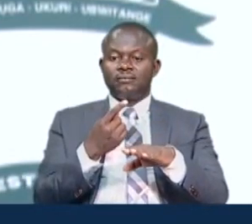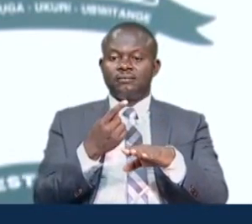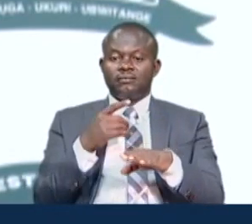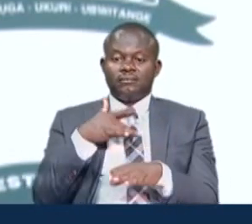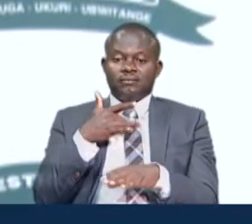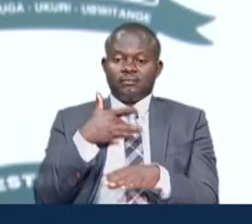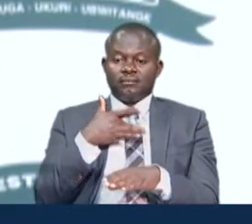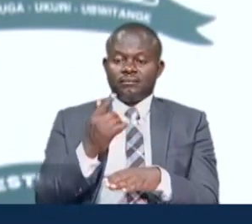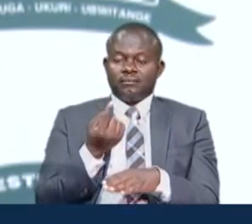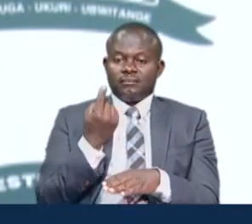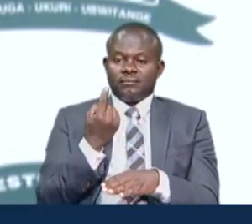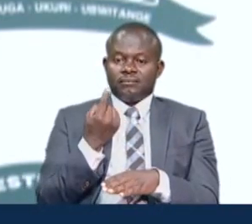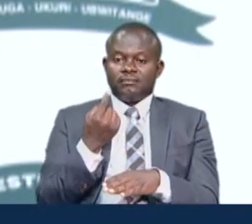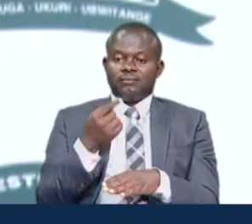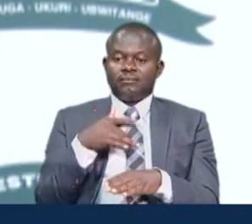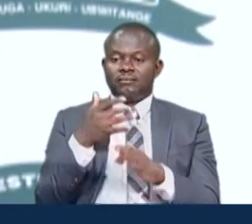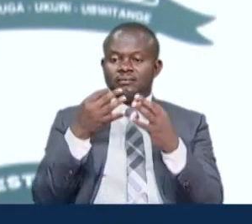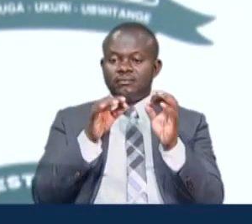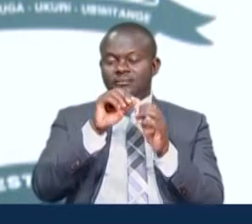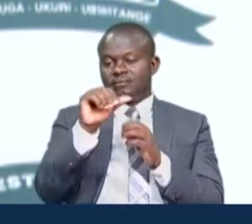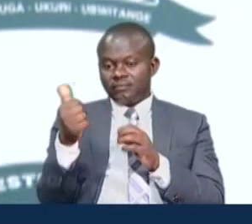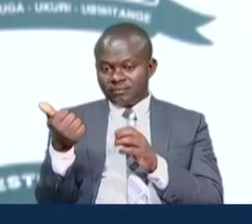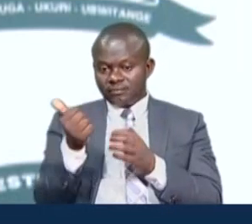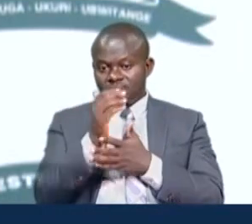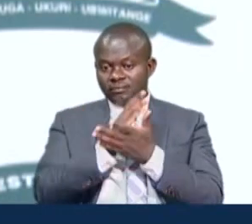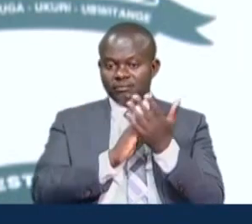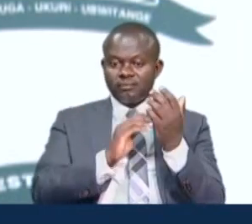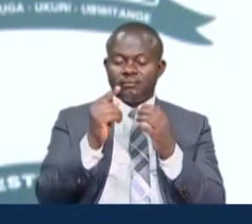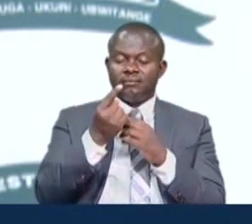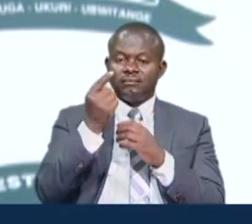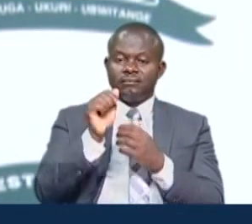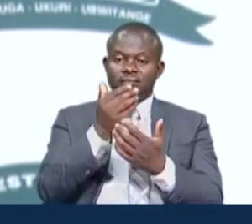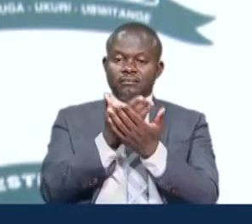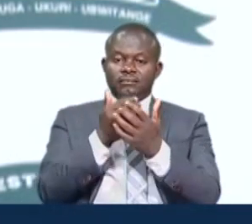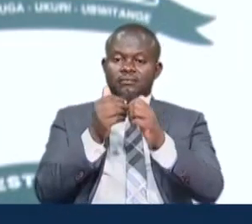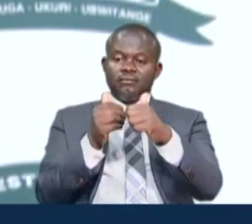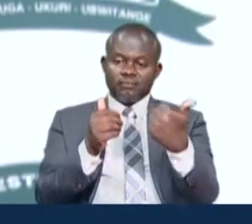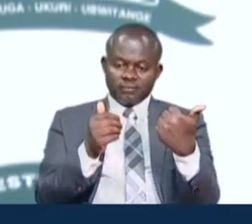bumva ngo umwe yisanzuye ku wundi aho umwe ashobora gusaba undi